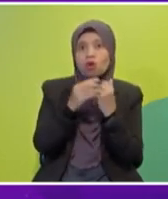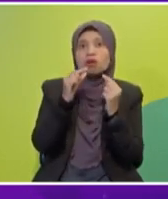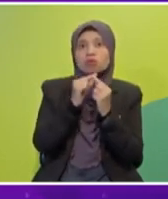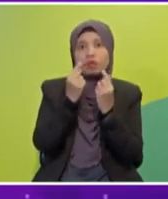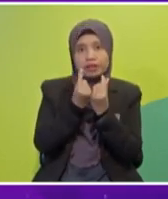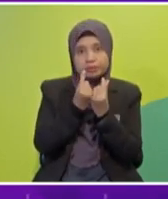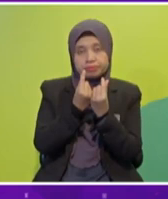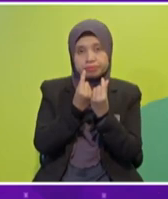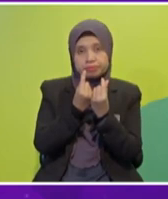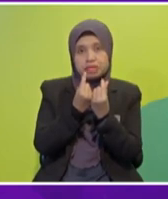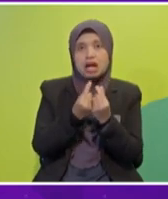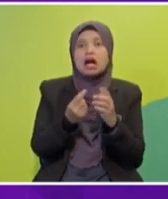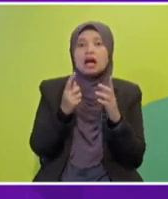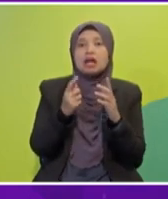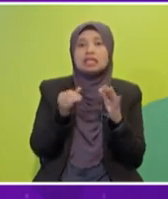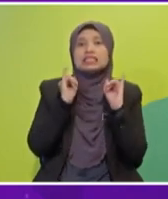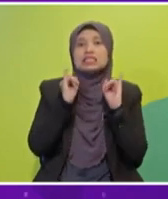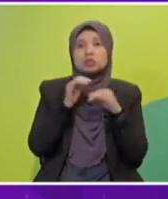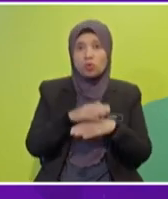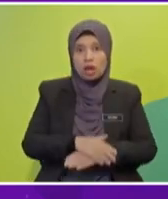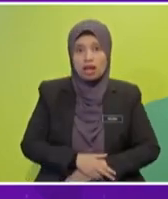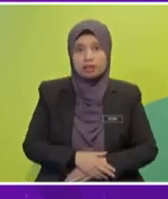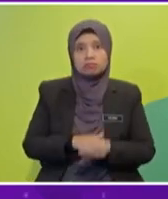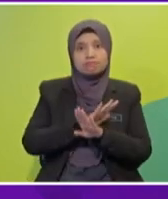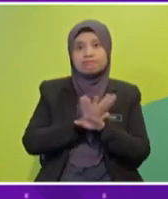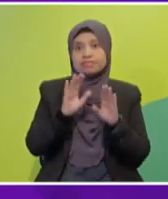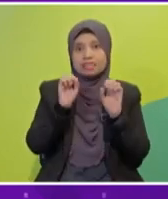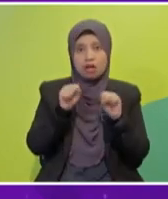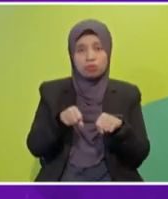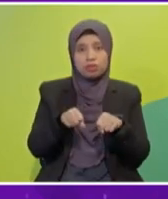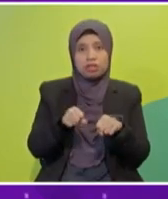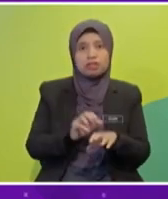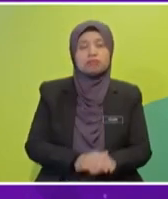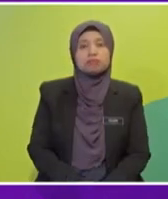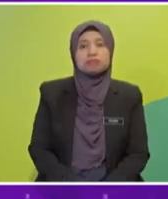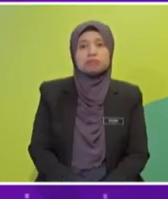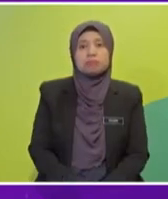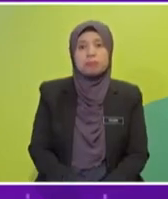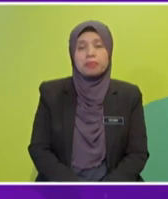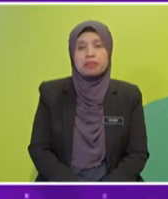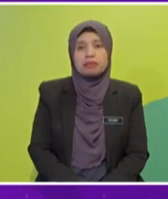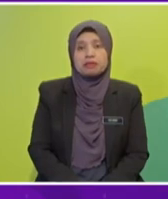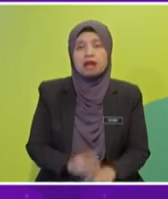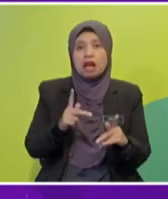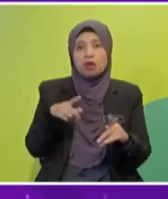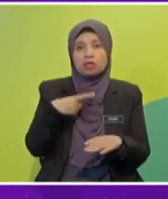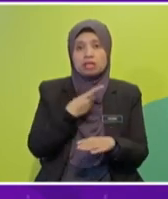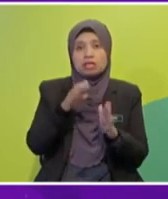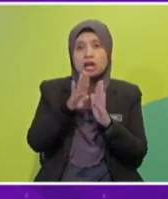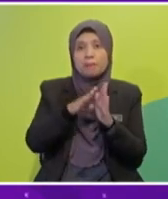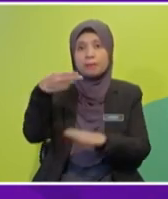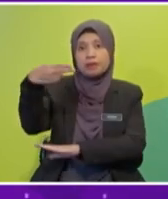seterusnya menunaikan solat. Menunaikan solat ni, menunaikan solat istilah tidak boleh kalau kita berhadas